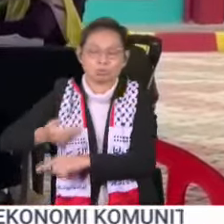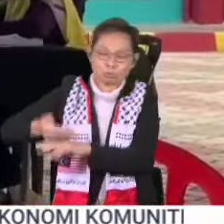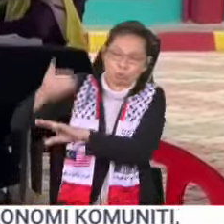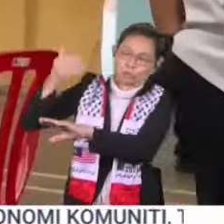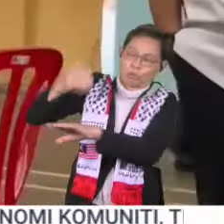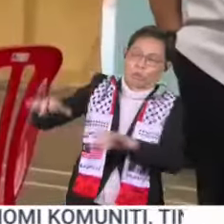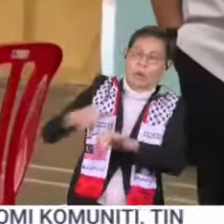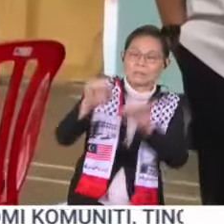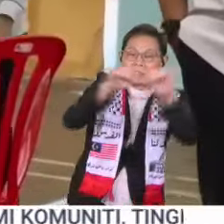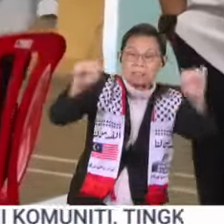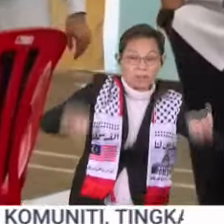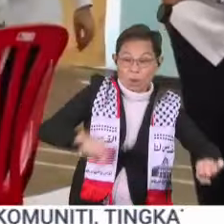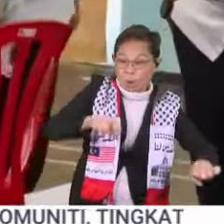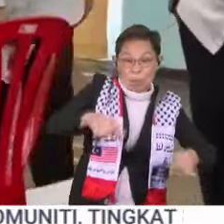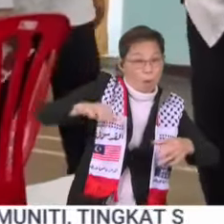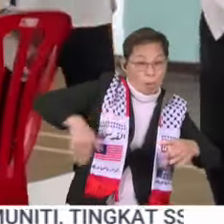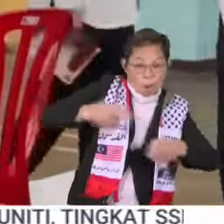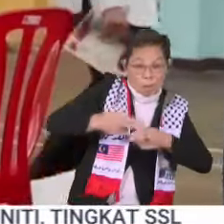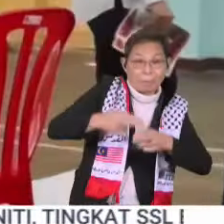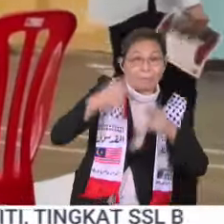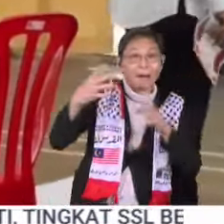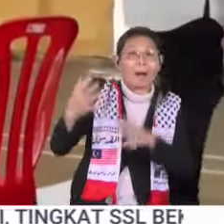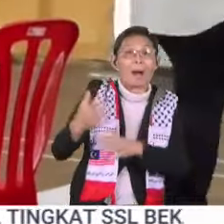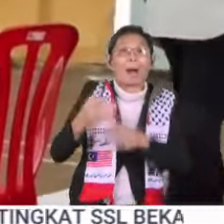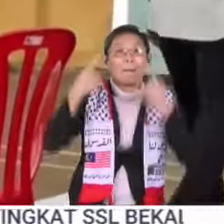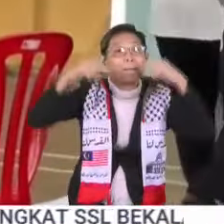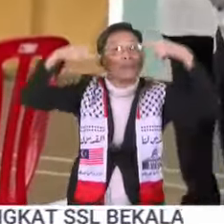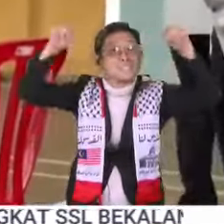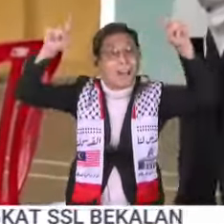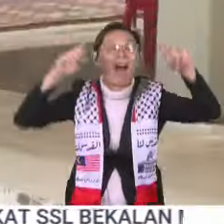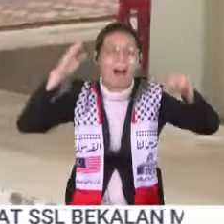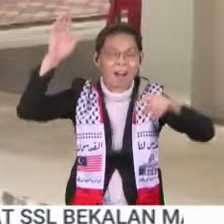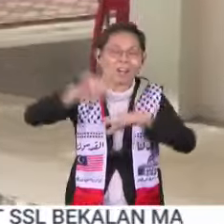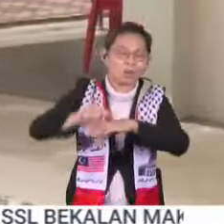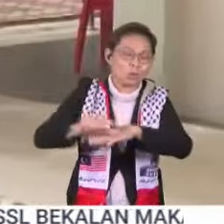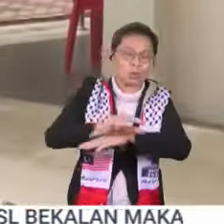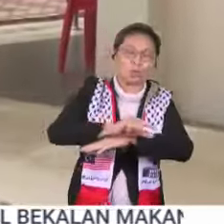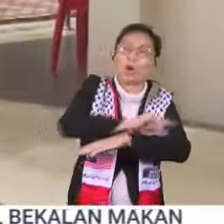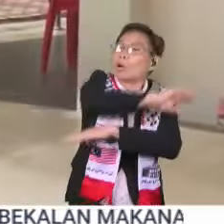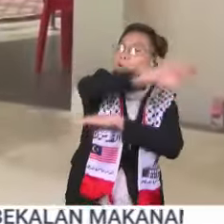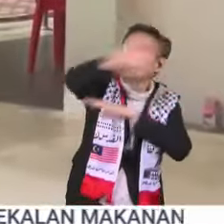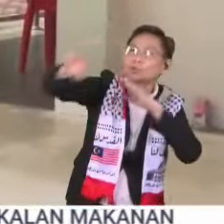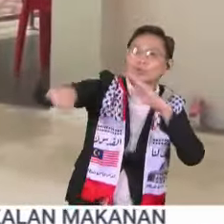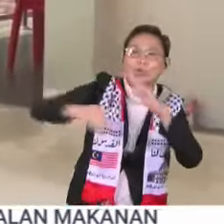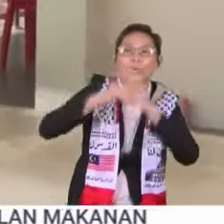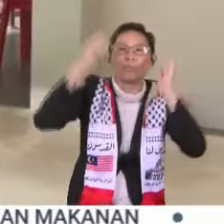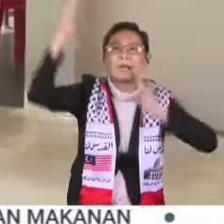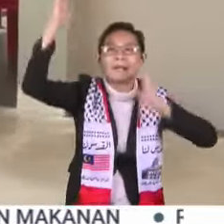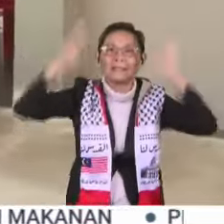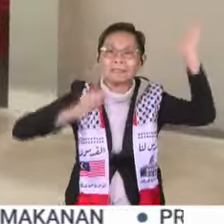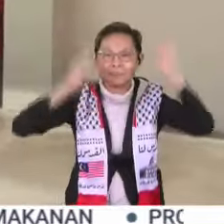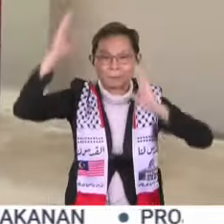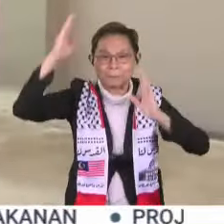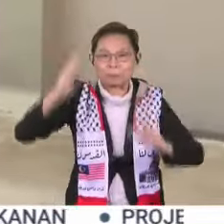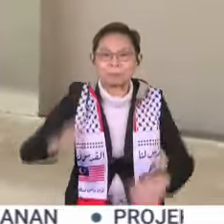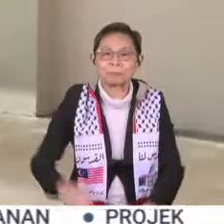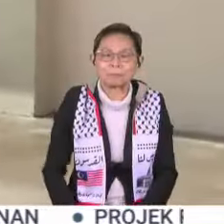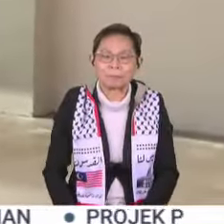Jika sistem yang belum dinamakan itu berjaya, ia akan digunakan secara menyeluruh di seluruh negara.